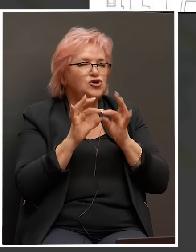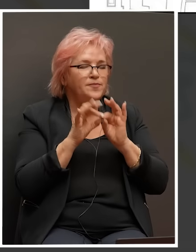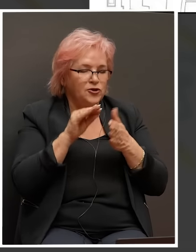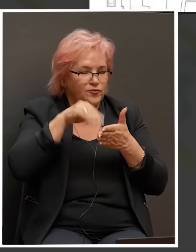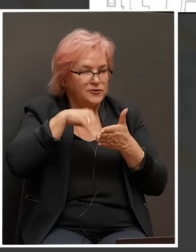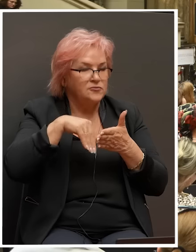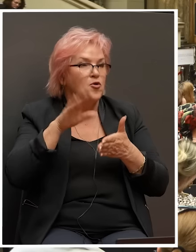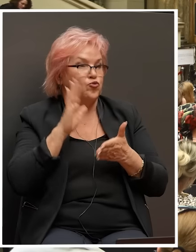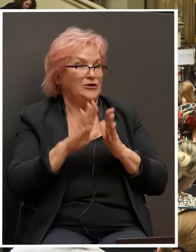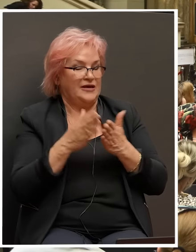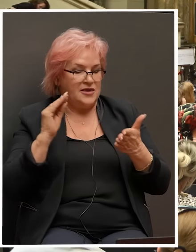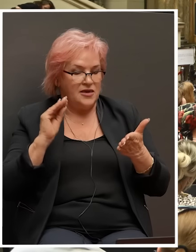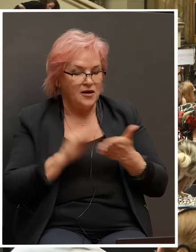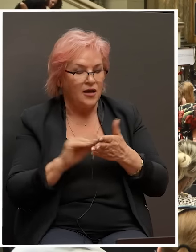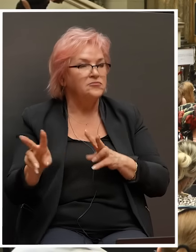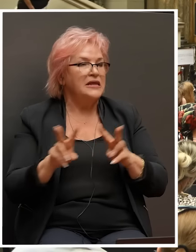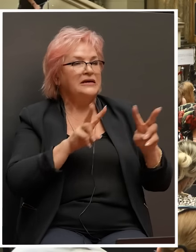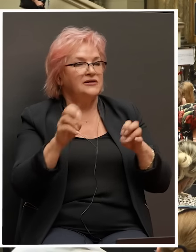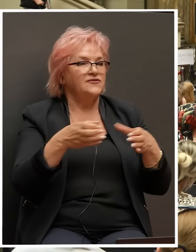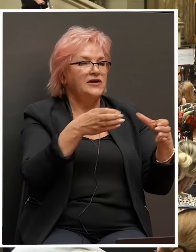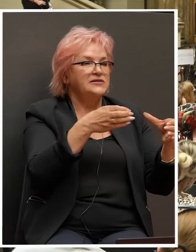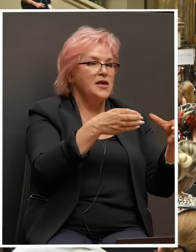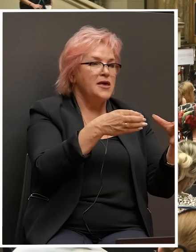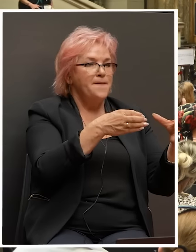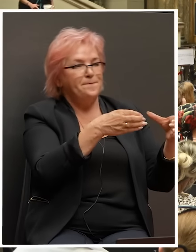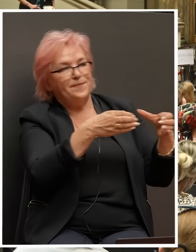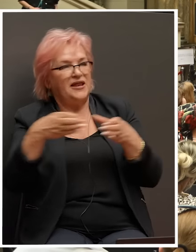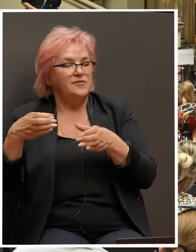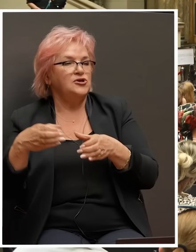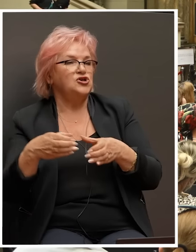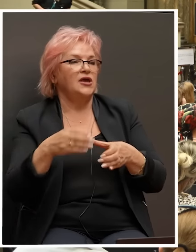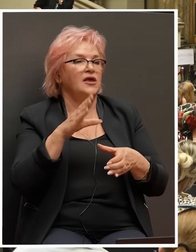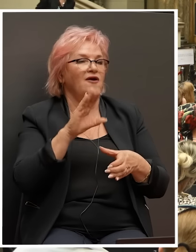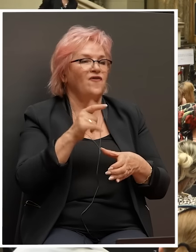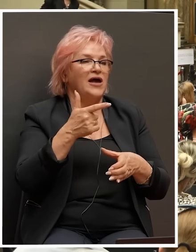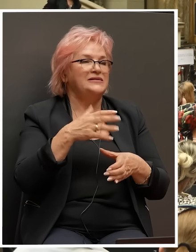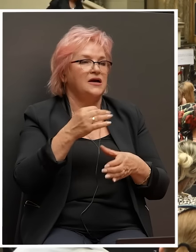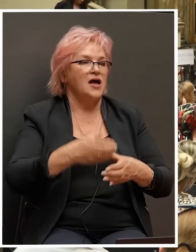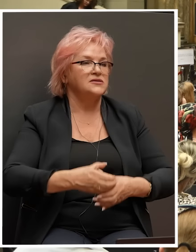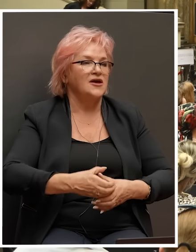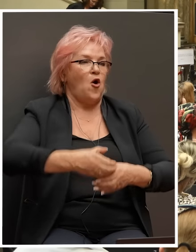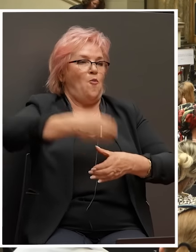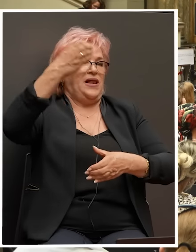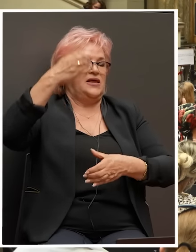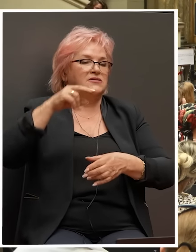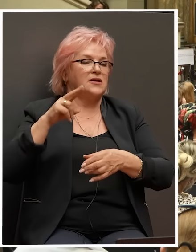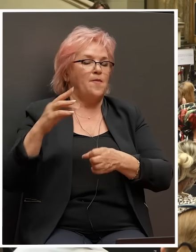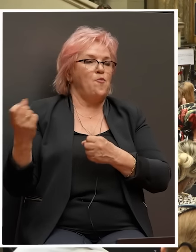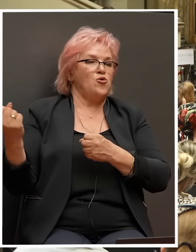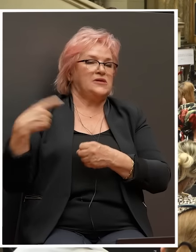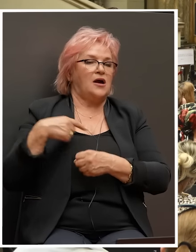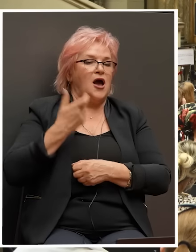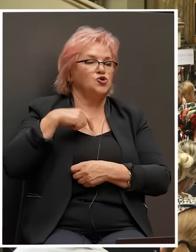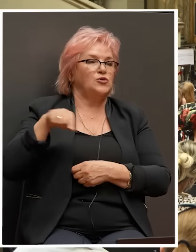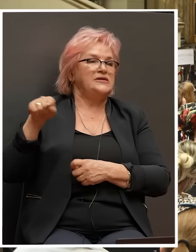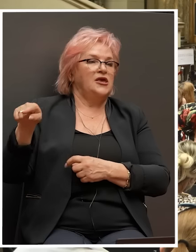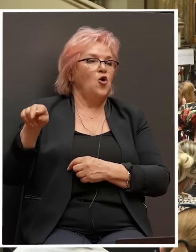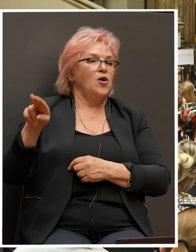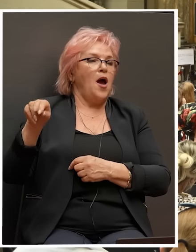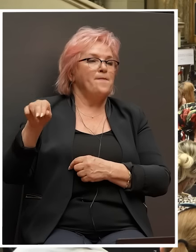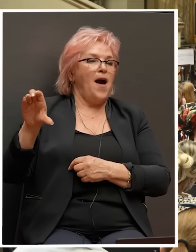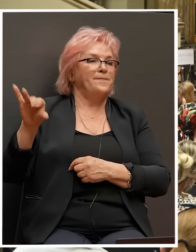опишет в книге, которая называется «Перемещение Ватиканского обелиска и другое строительство, сделанное по заказу сеньора нашего,